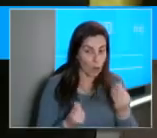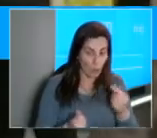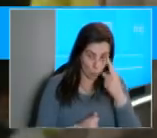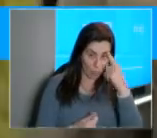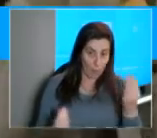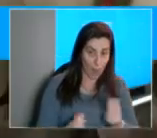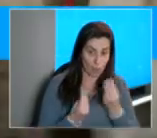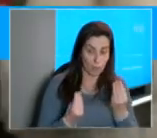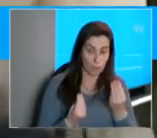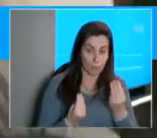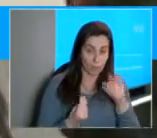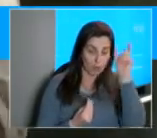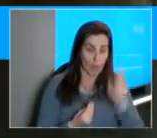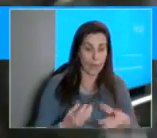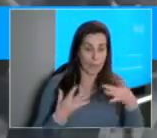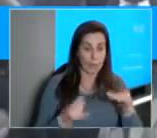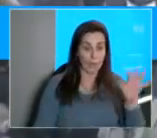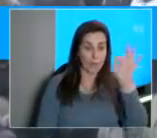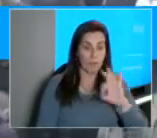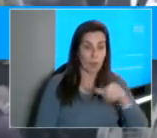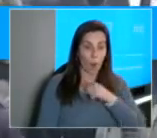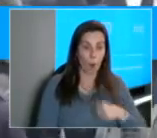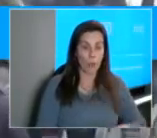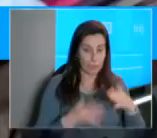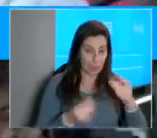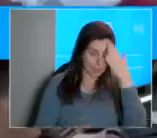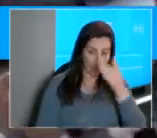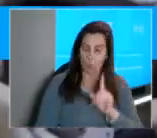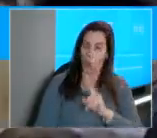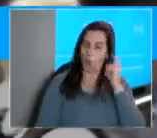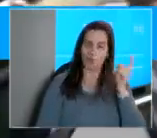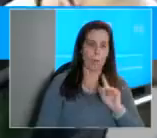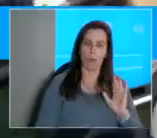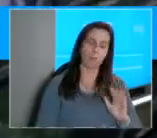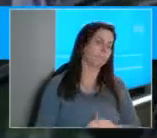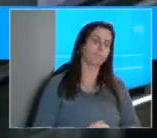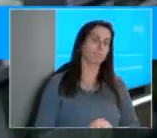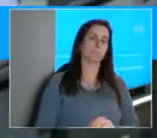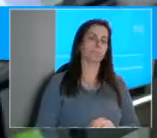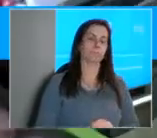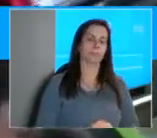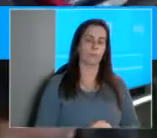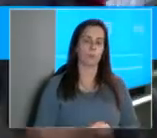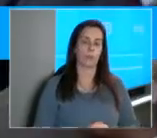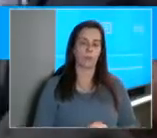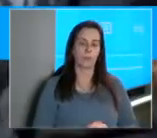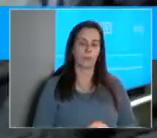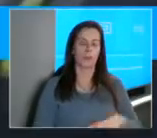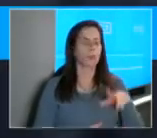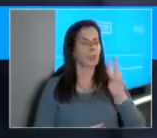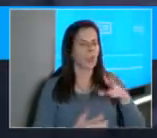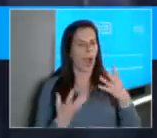אולי שאדם נדבק ישראלי בנגיף? מכיר את זה? לא שמעתי, לא. אוקיי, לא, אז אחד, יש